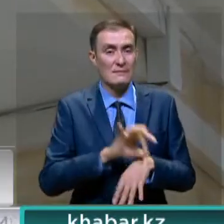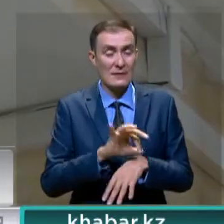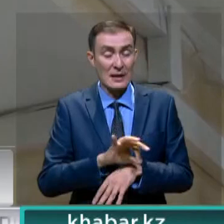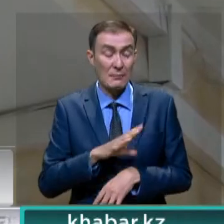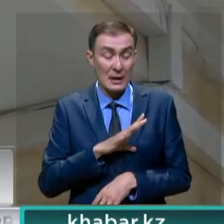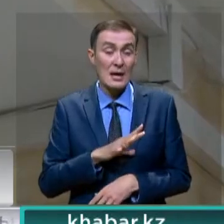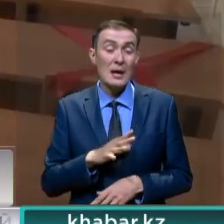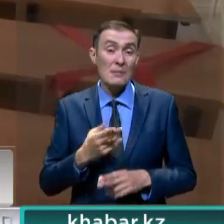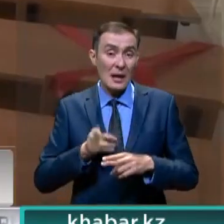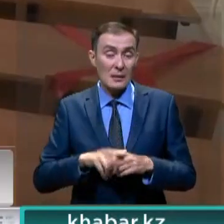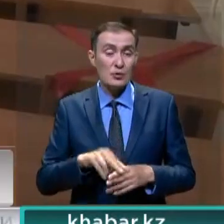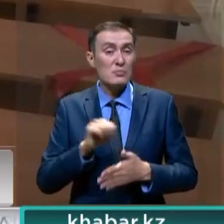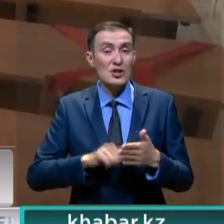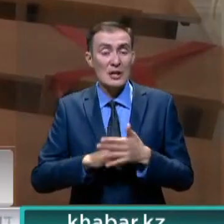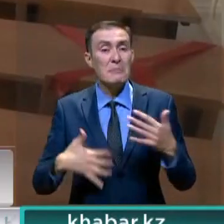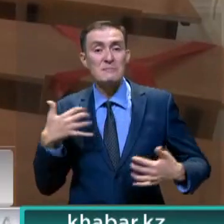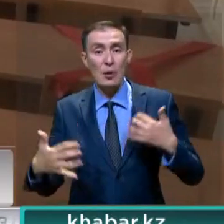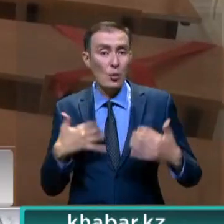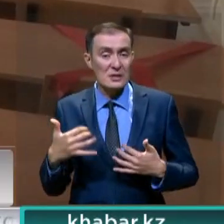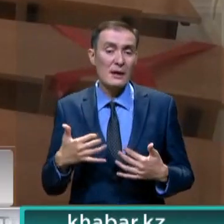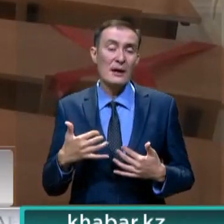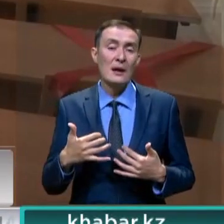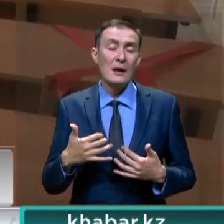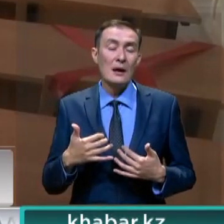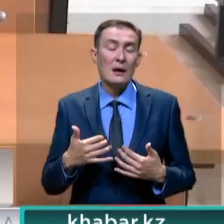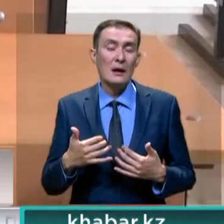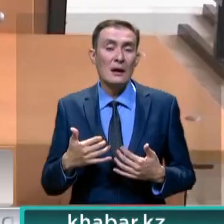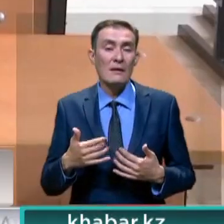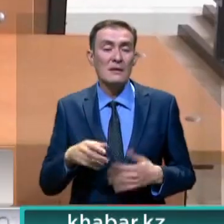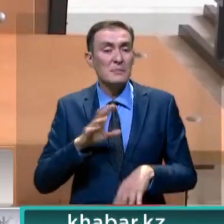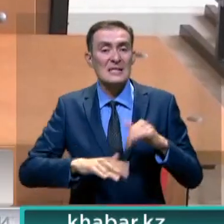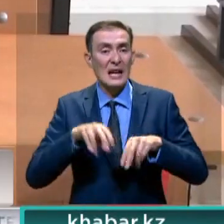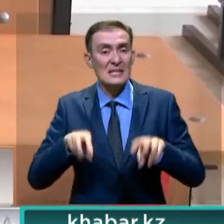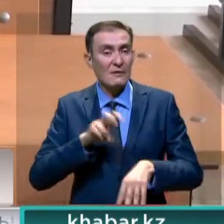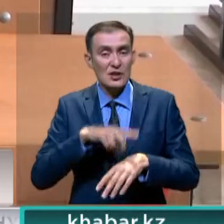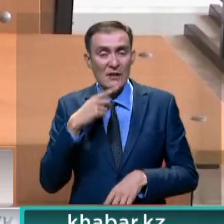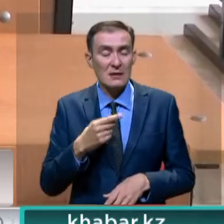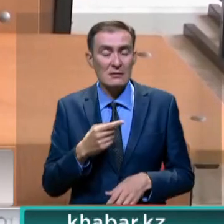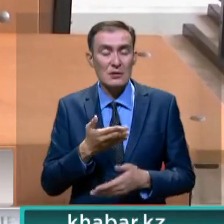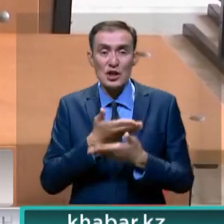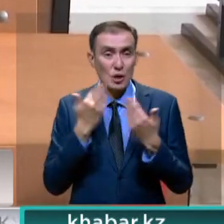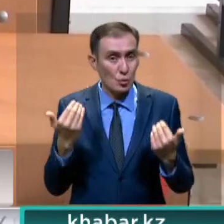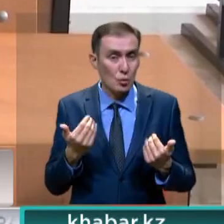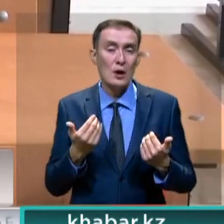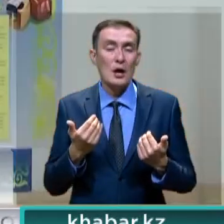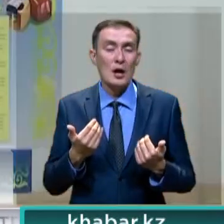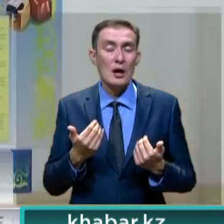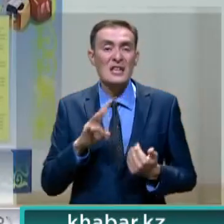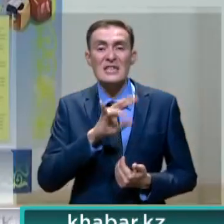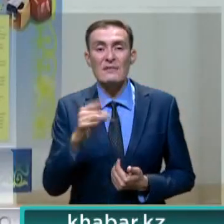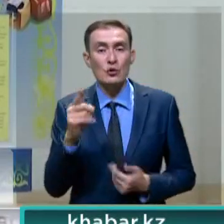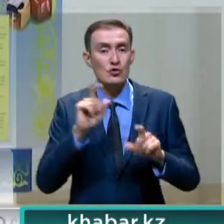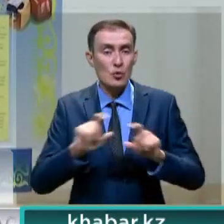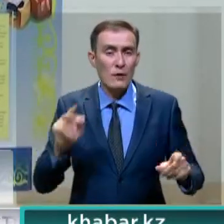заболевания. Причем поводов для тревоги местные эпидемиологи не видят. По их словам, ни в одной из общеобразовательных